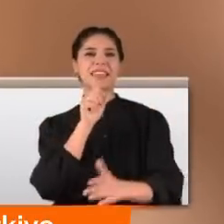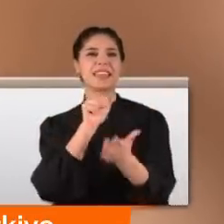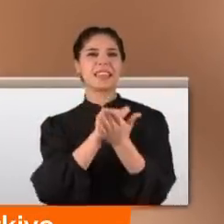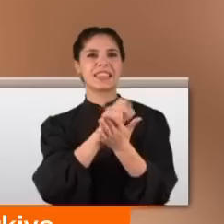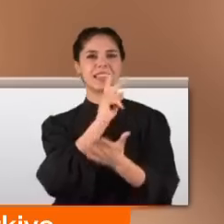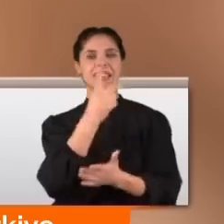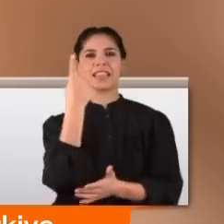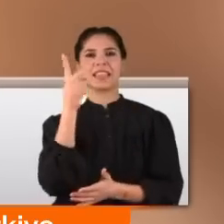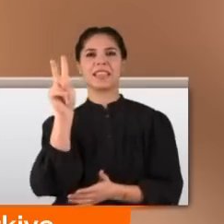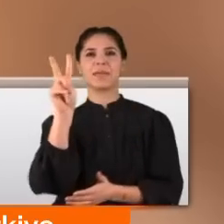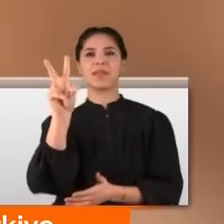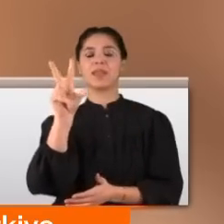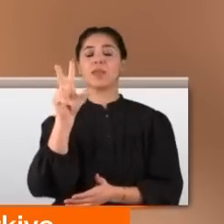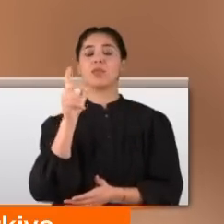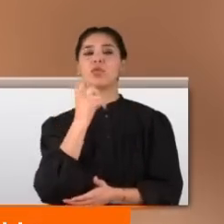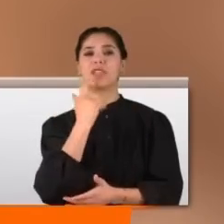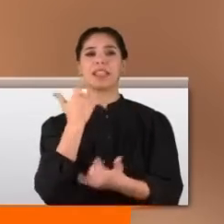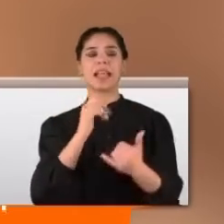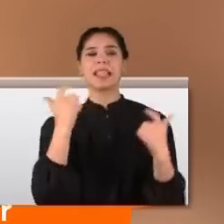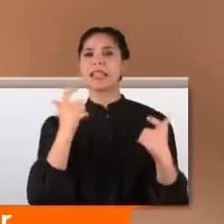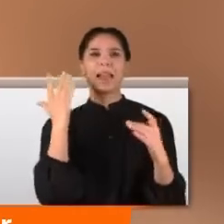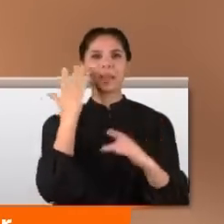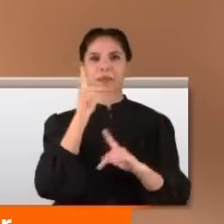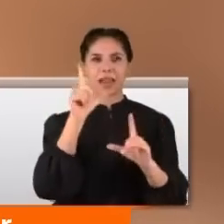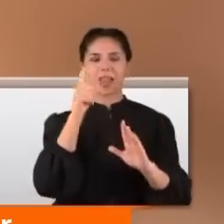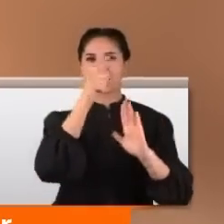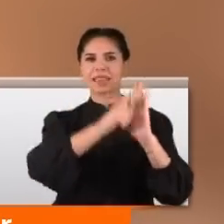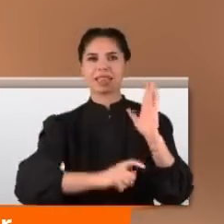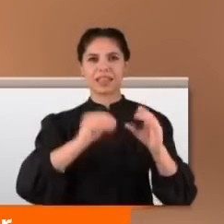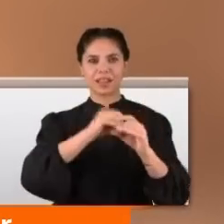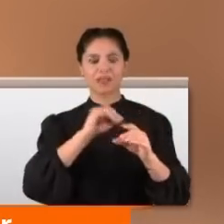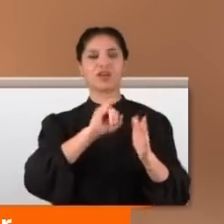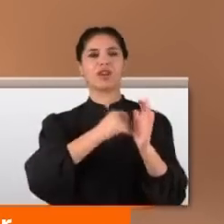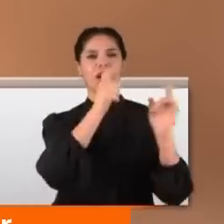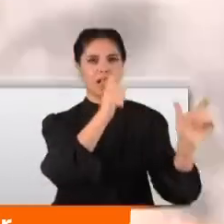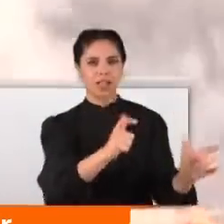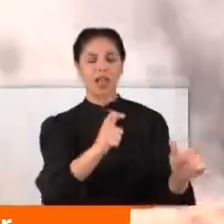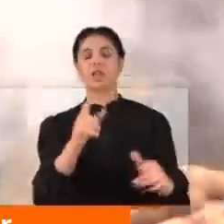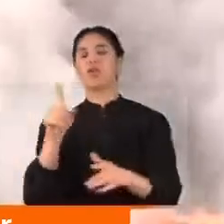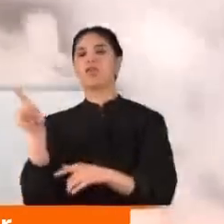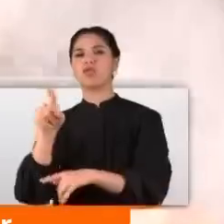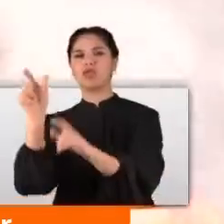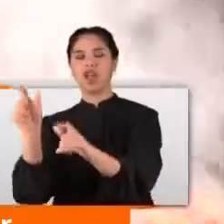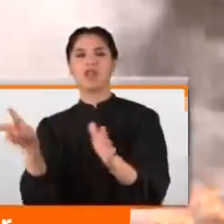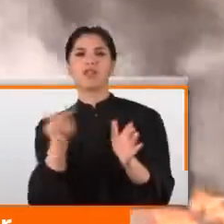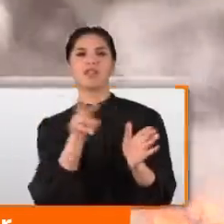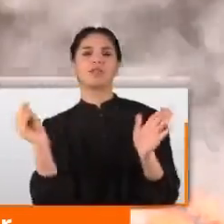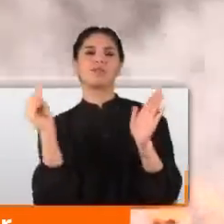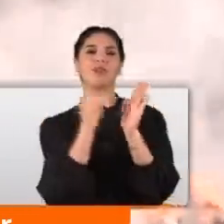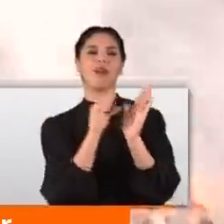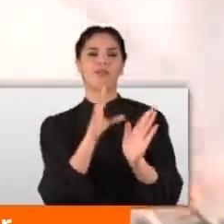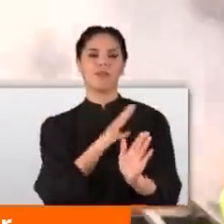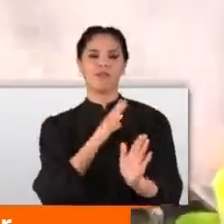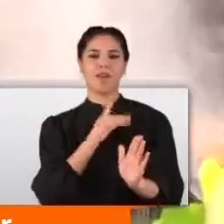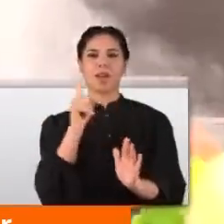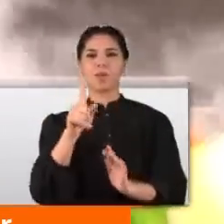gazetesi 2023'te tatile nereye gitmeli listesine Gaziantep ve Şanlıurfa'yı da aldı. Dünya bir ev olsaydı şüphesiz